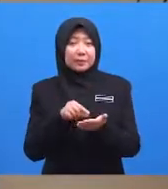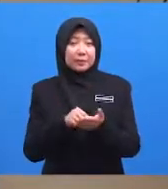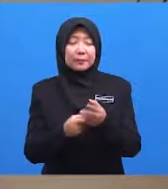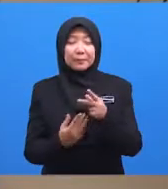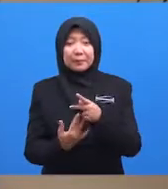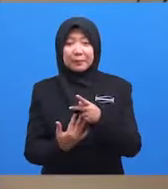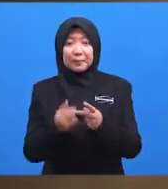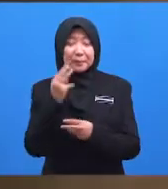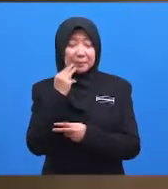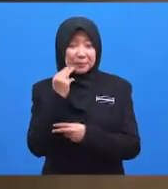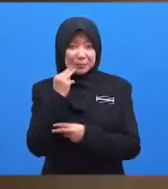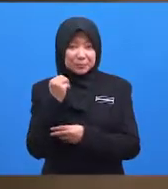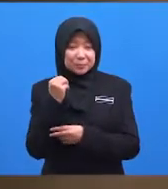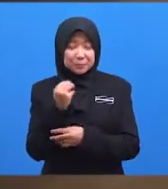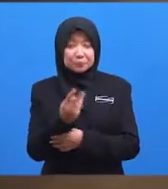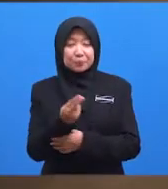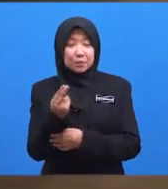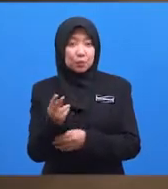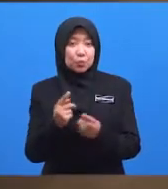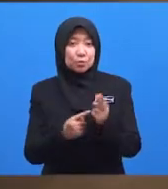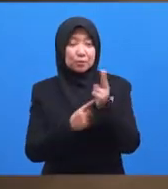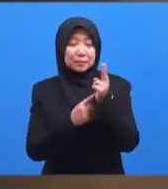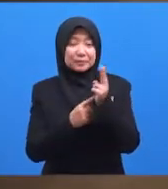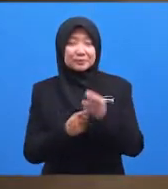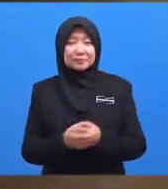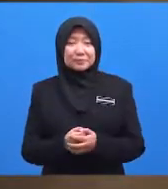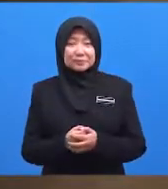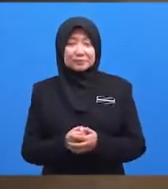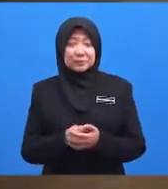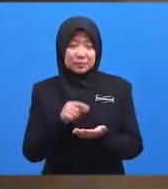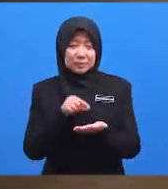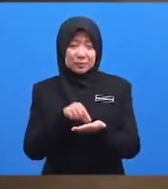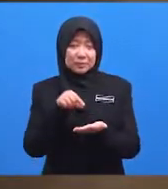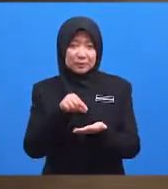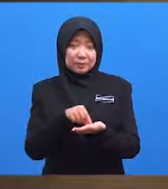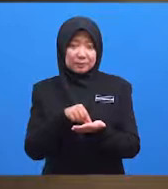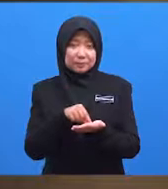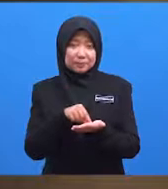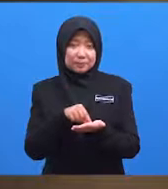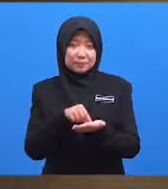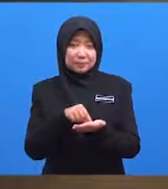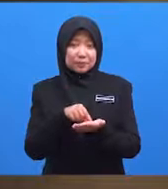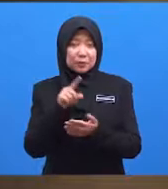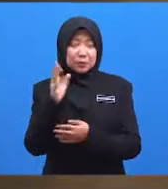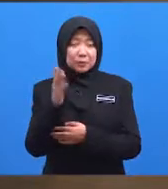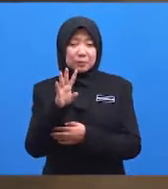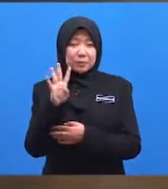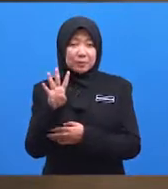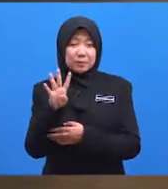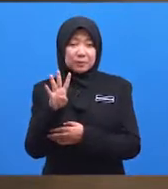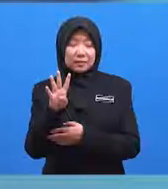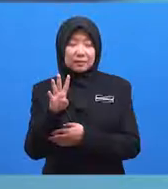madu. Bahan utama yang diperlukan adalah ayam sebanyak 1/4 ekor